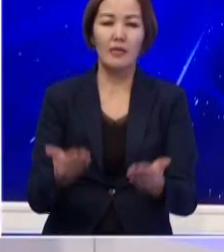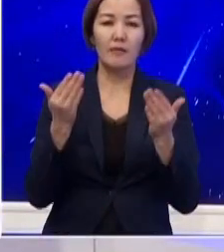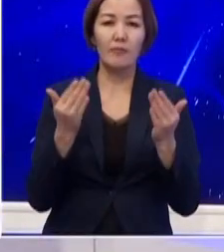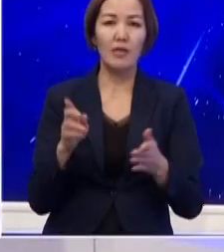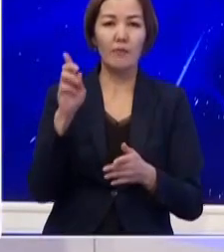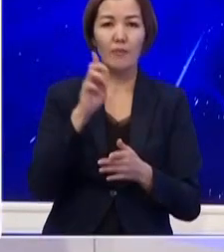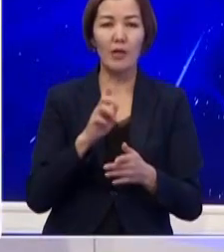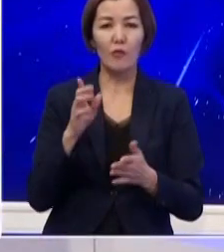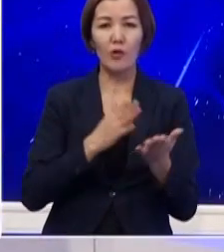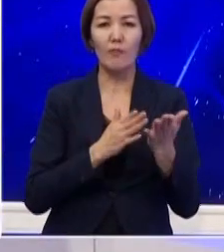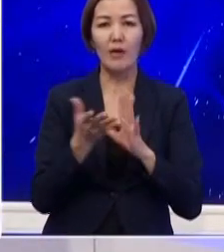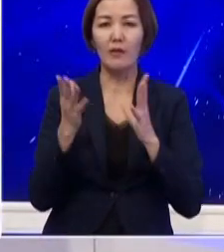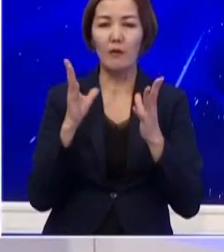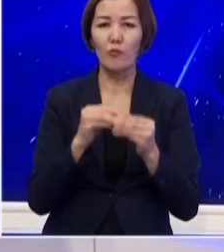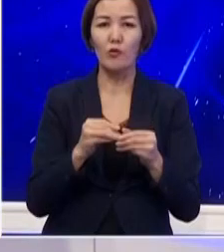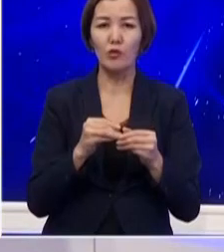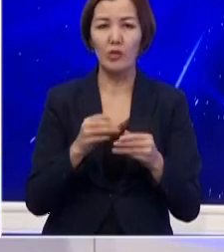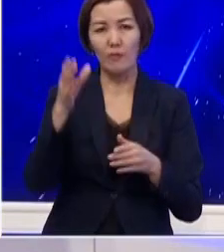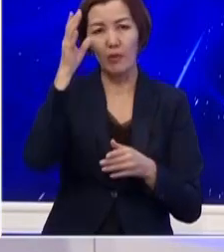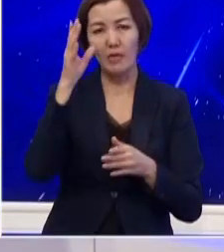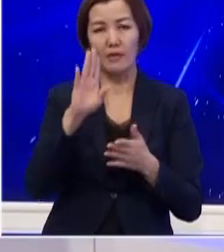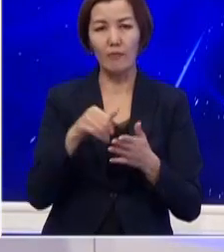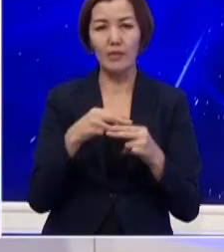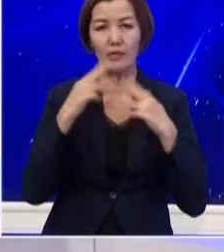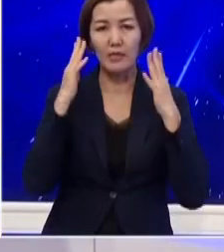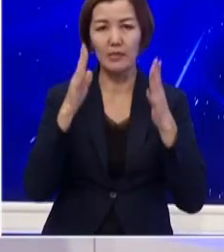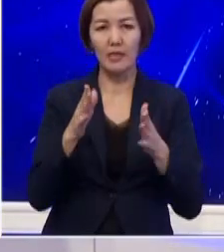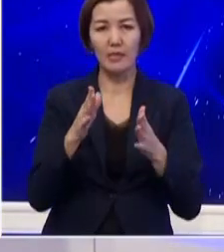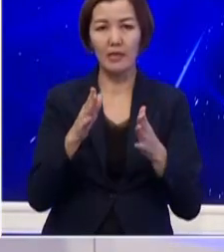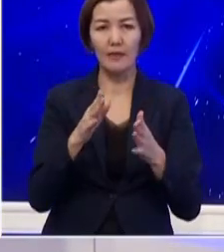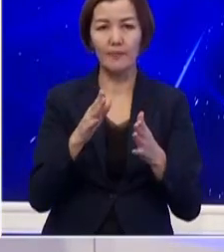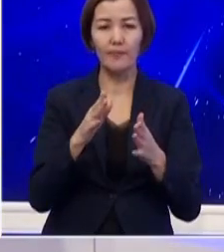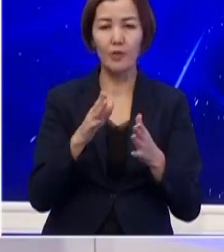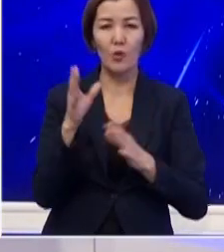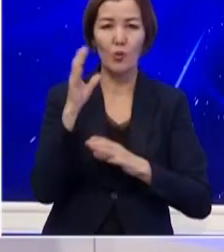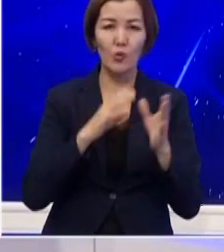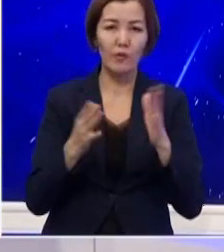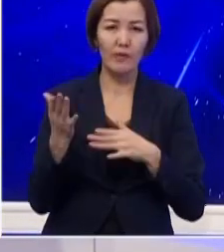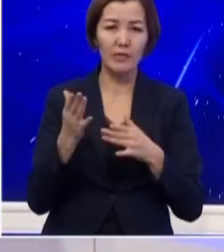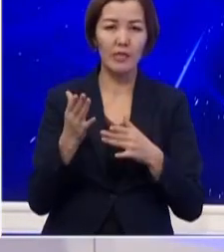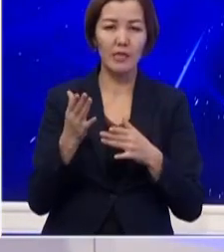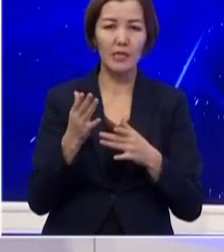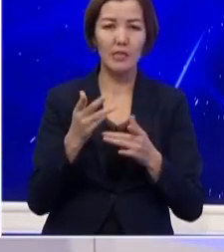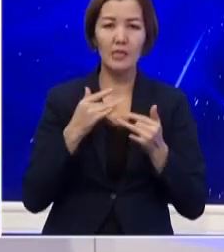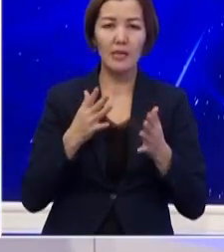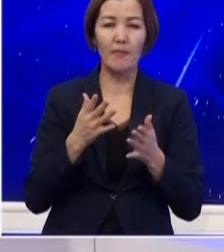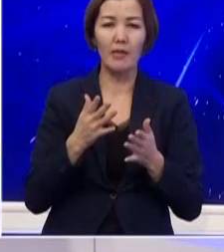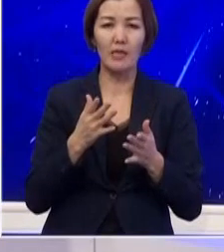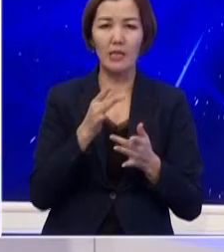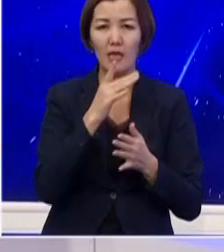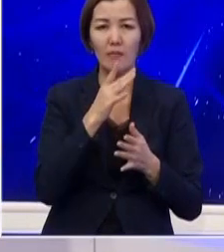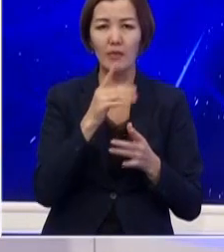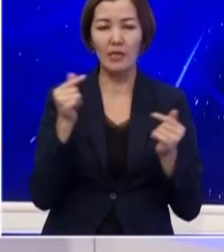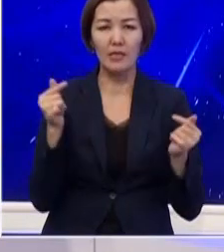Биыл жаратылыстану бағыты бойынша мамандардың біліктілігі басты назарда. Осыған орай Ілияс Жансүгіров атындағы университетте заман талабына сай